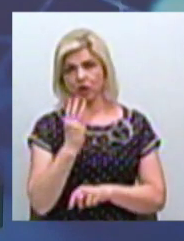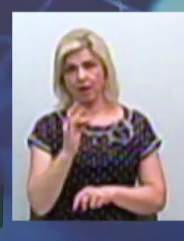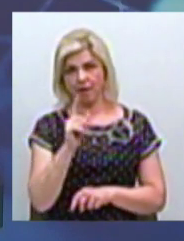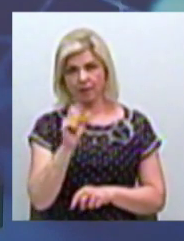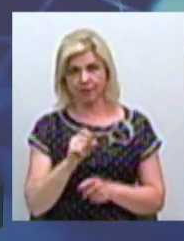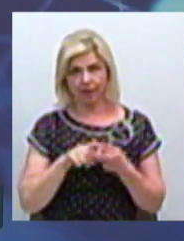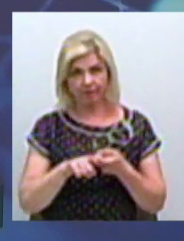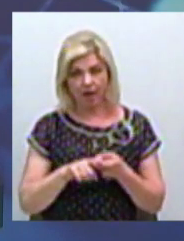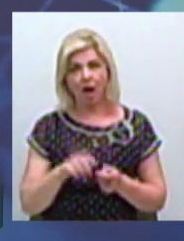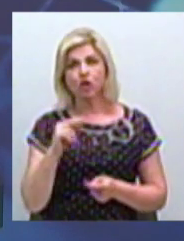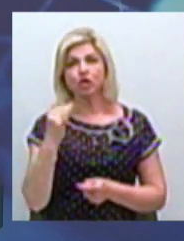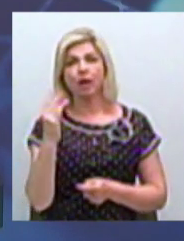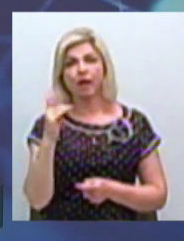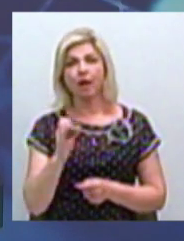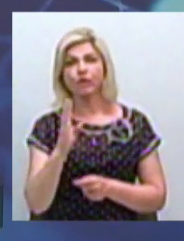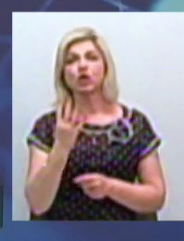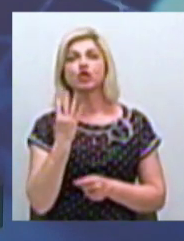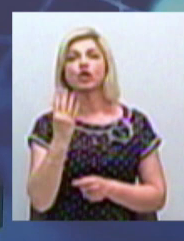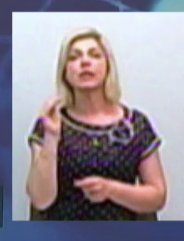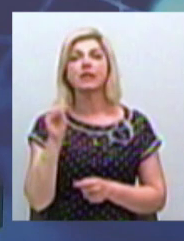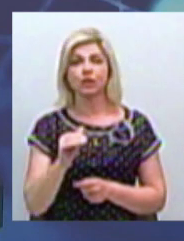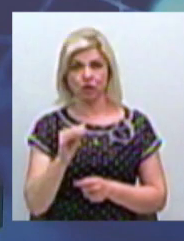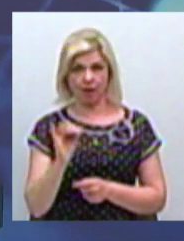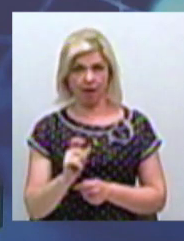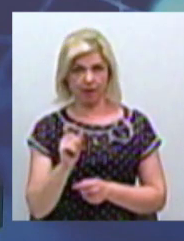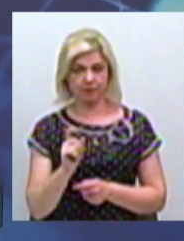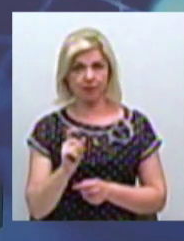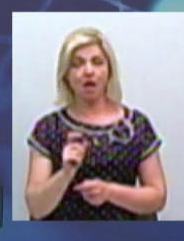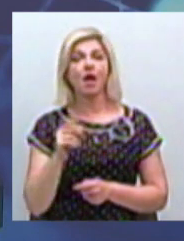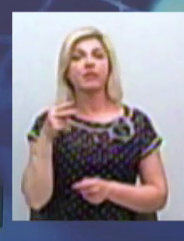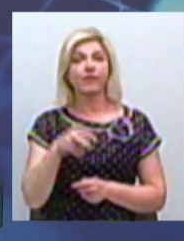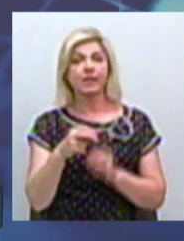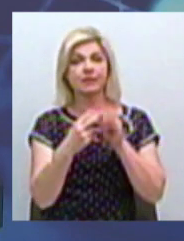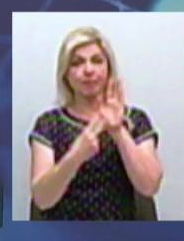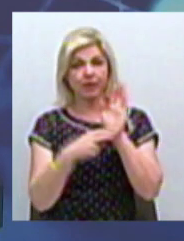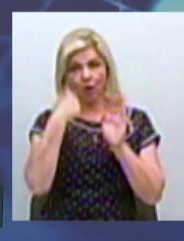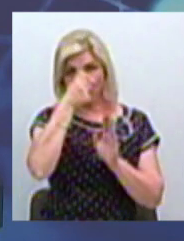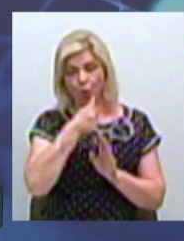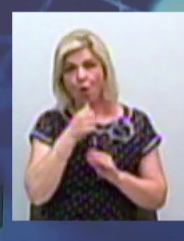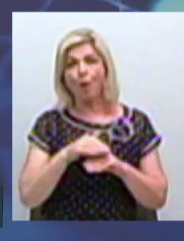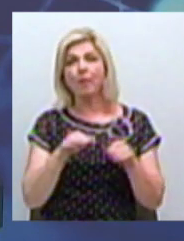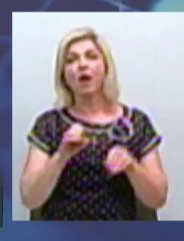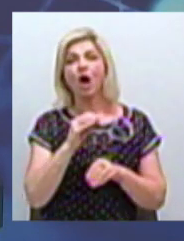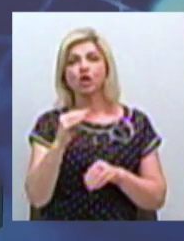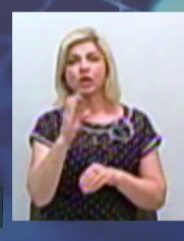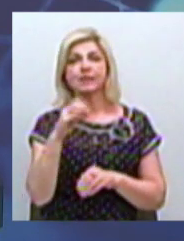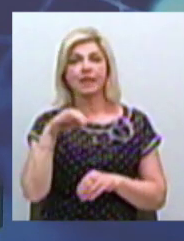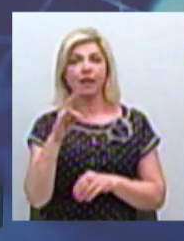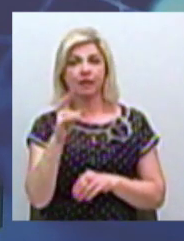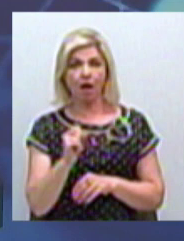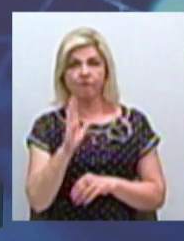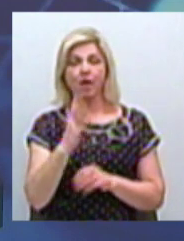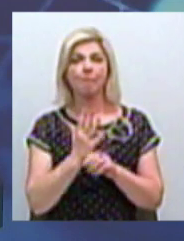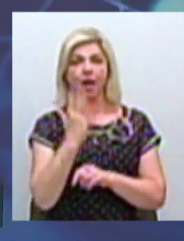а на Чайці – у 4 тисячі разів. Того ж 2017 року на пляжі Стрілка у 5 разів